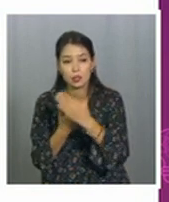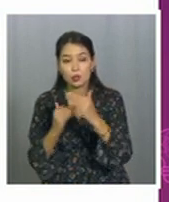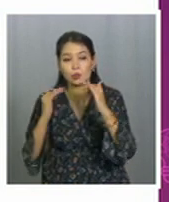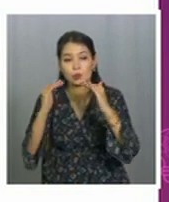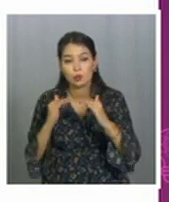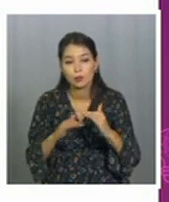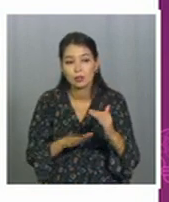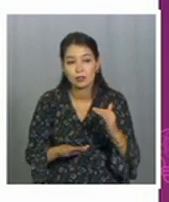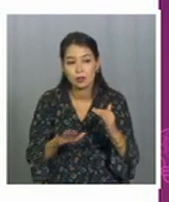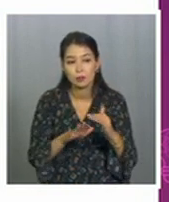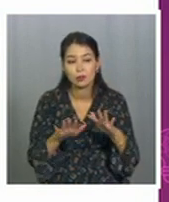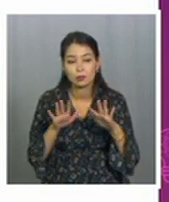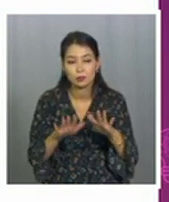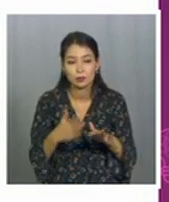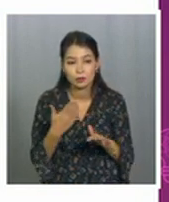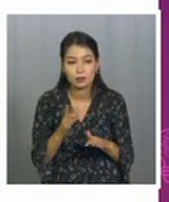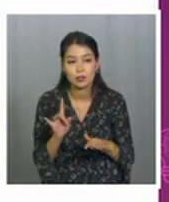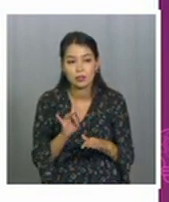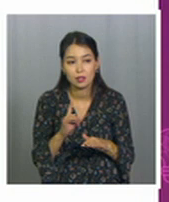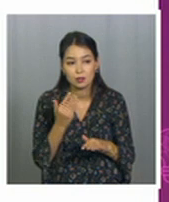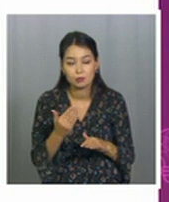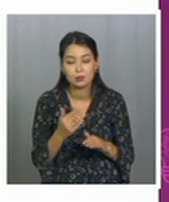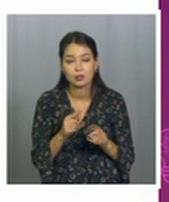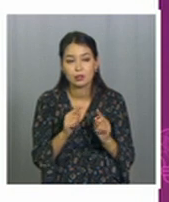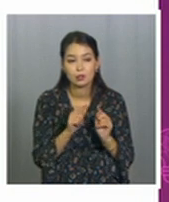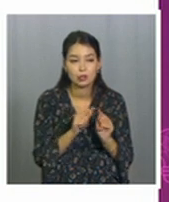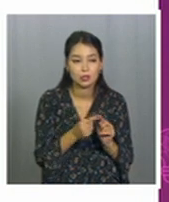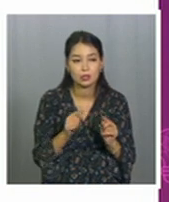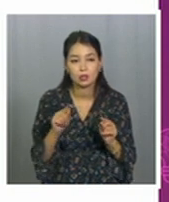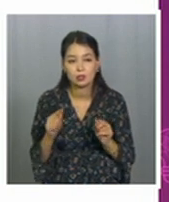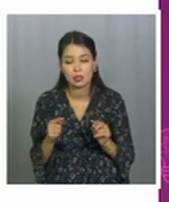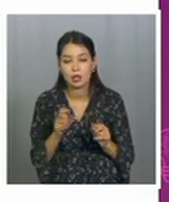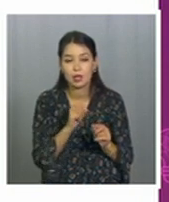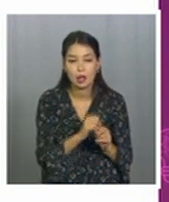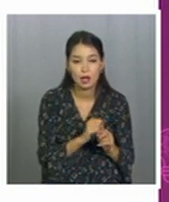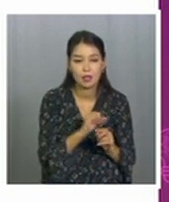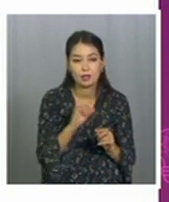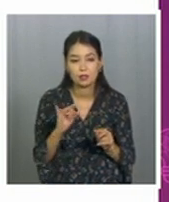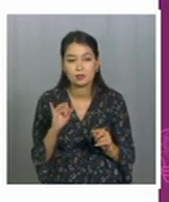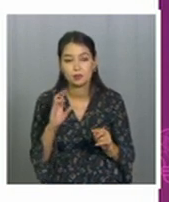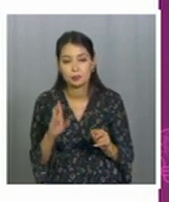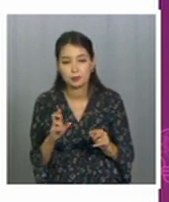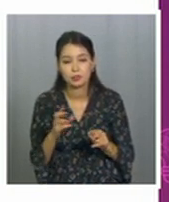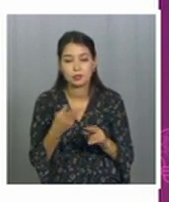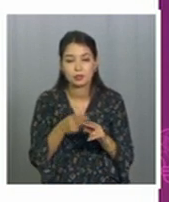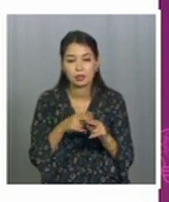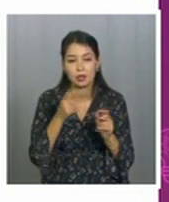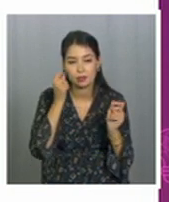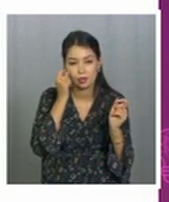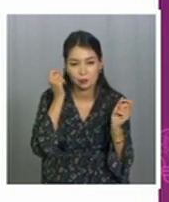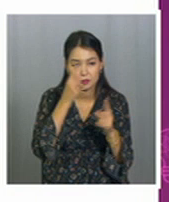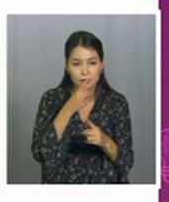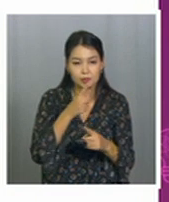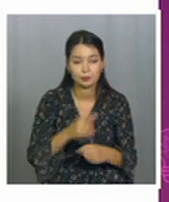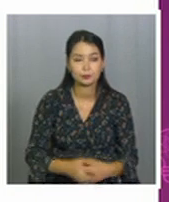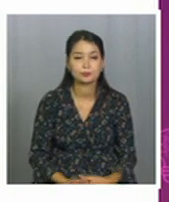табаны болатын кесіндінің шеткі нүктелерінің координаталарын, яғни А және Б-ны анықтаймыз.